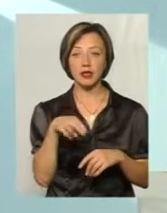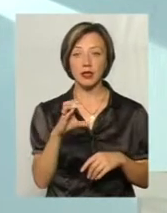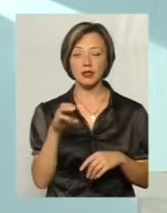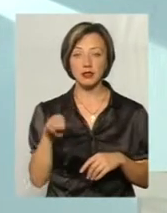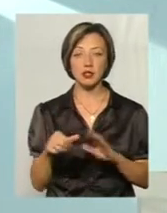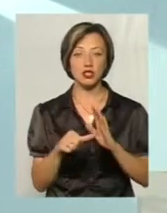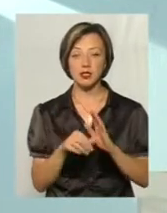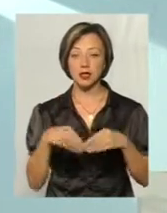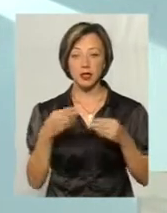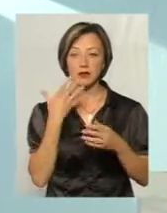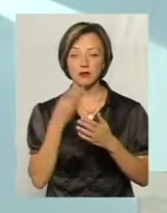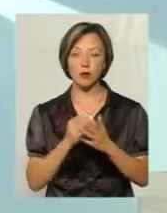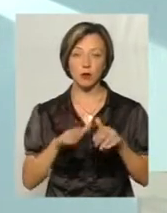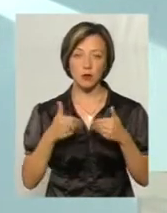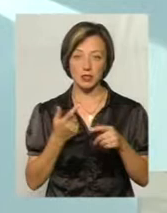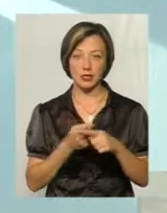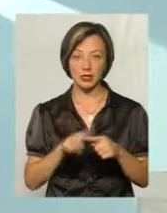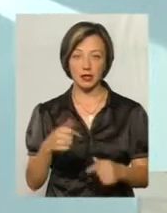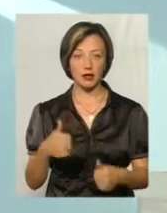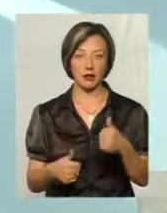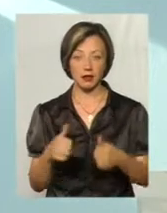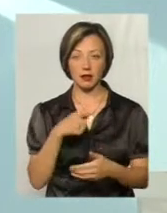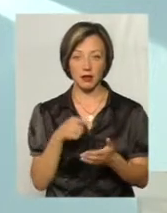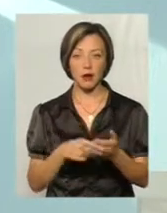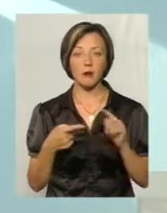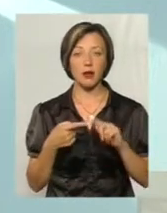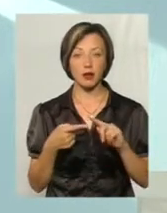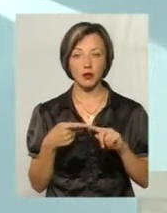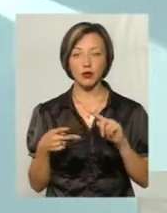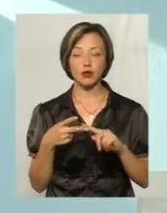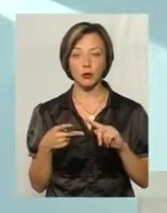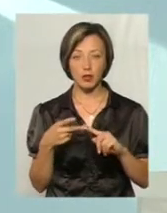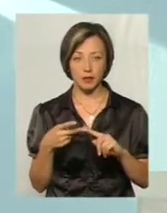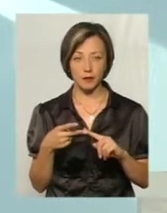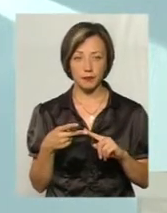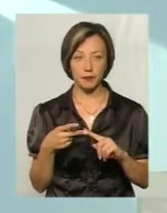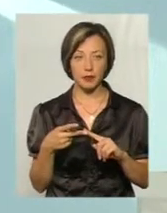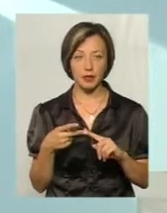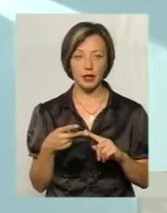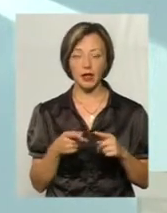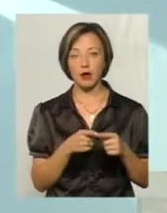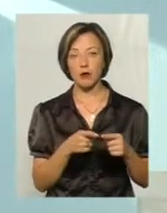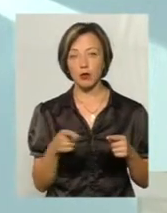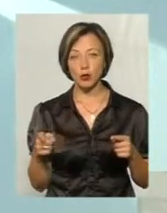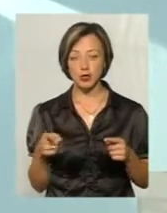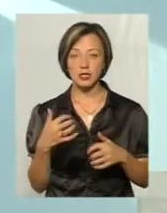не надало свою пропозицію на цей тендер? Це перше. Друге питання, значить, поточний середній